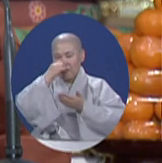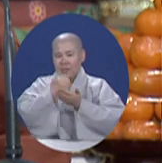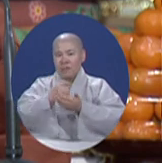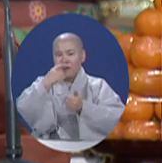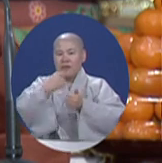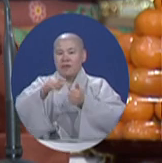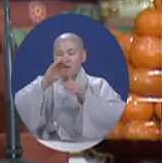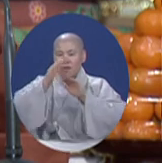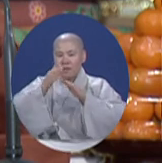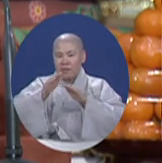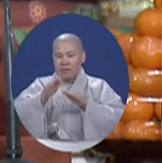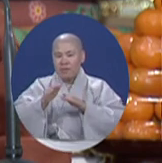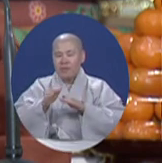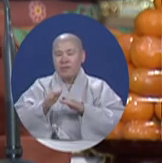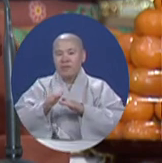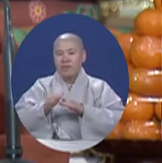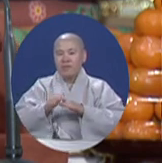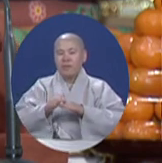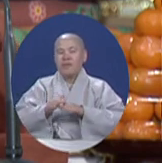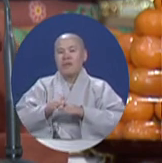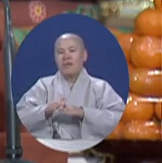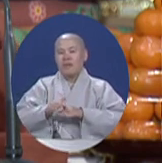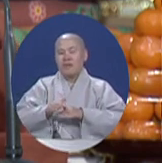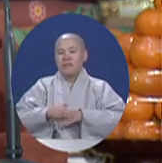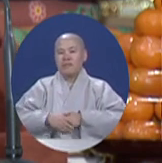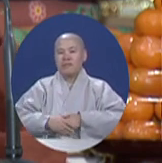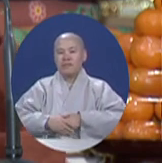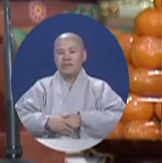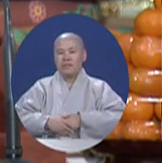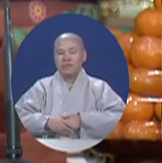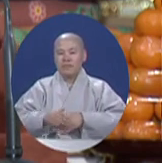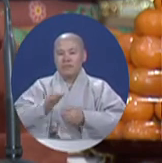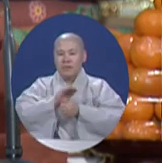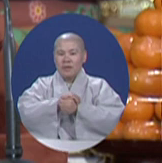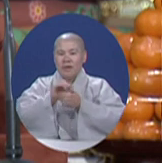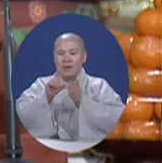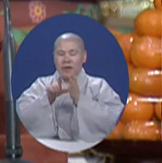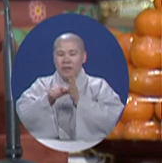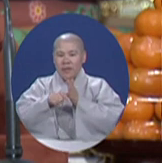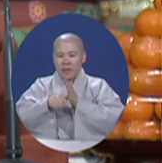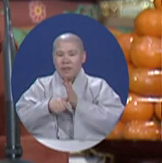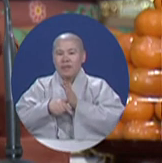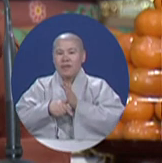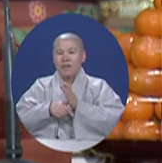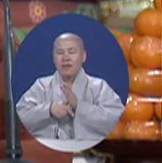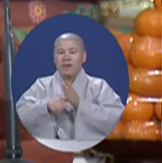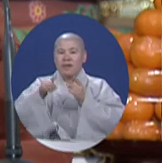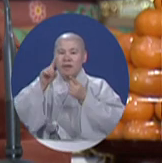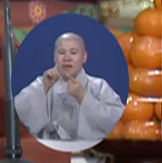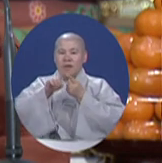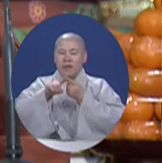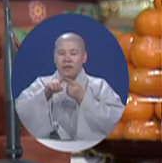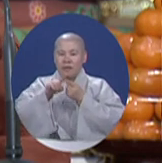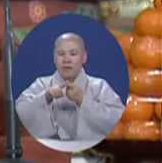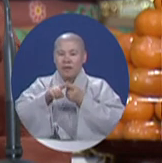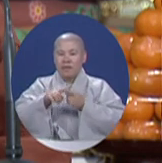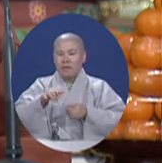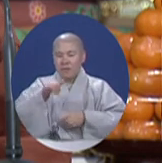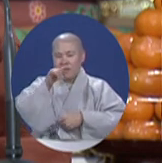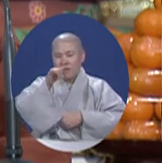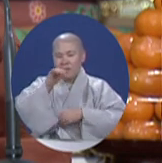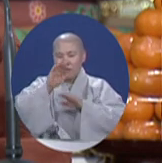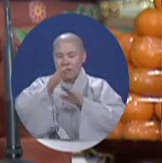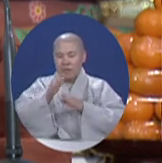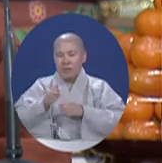그런 이 해상이 신라 시대에 그대로 있었던 거예요.